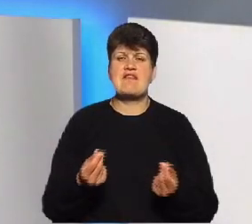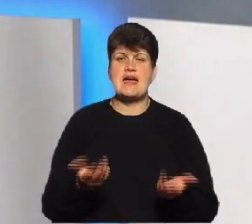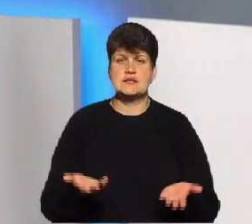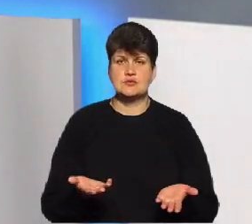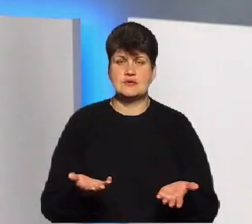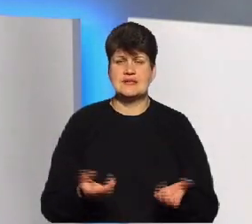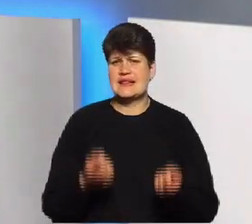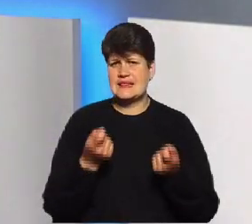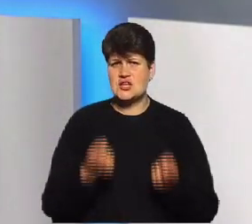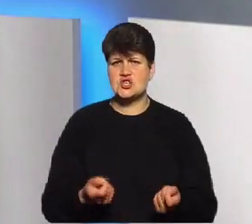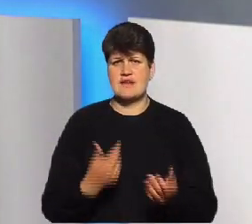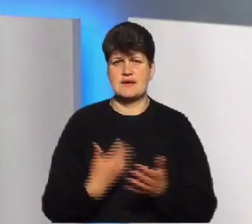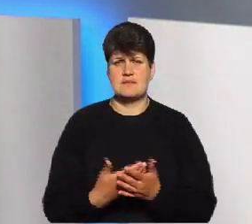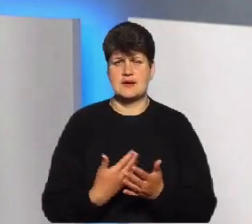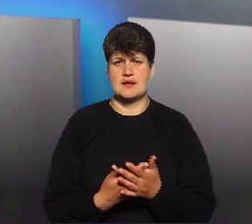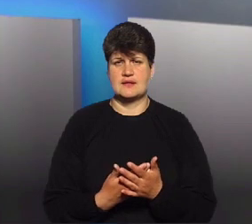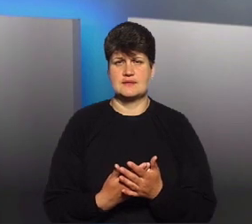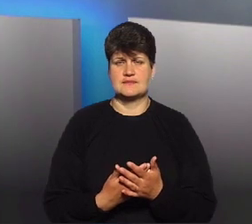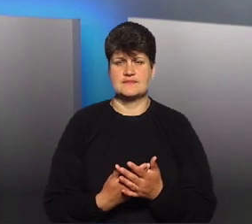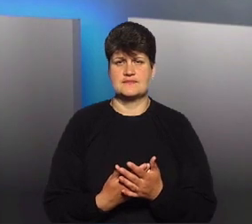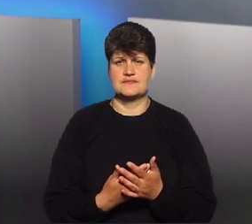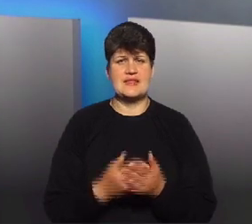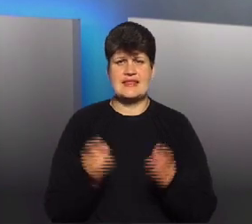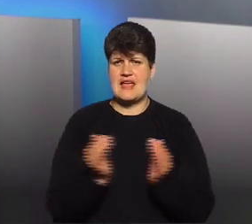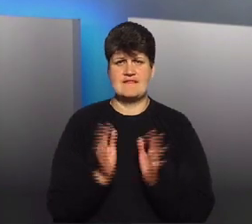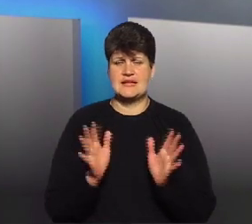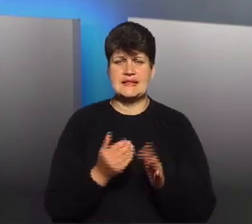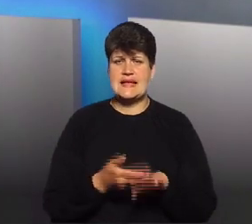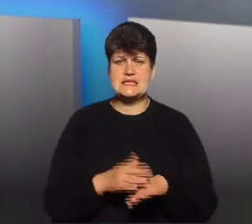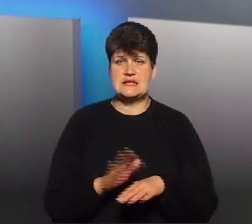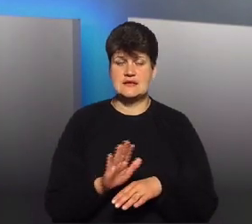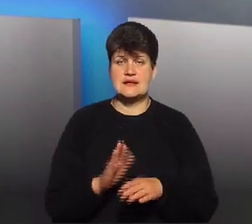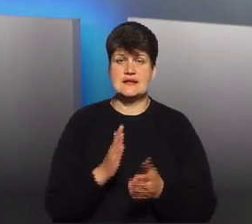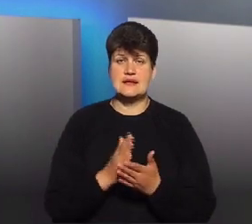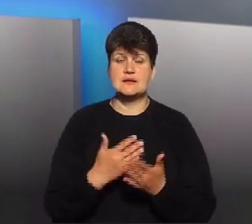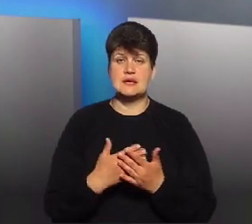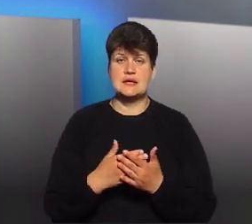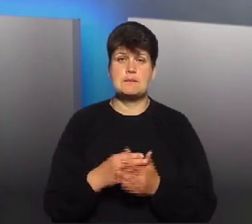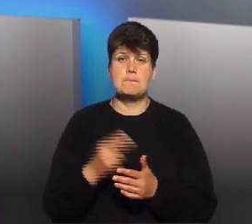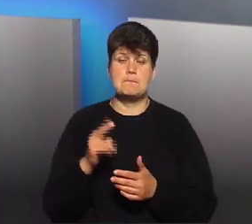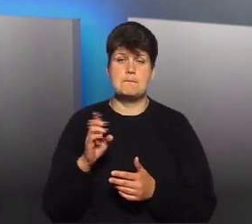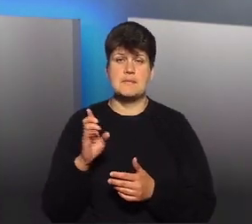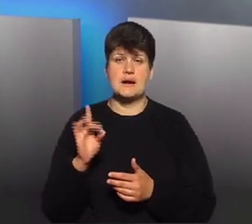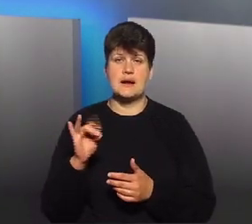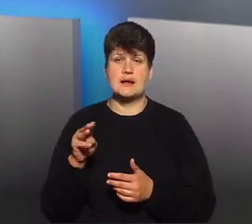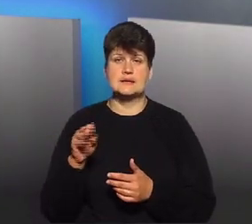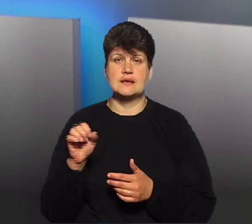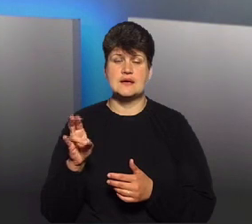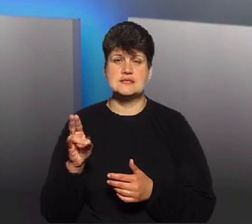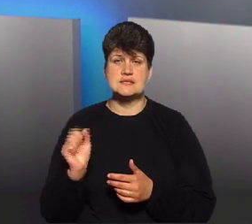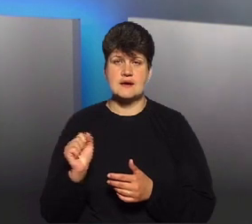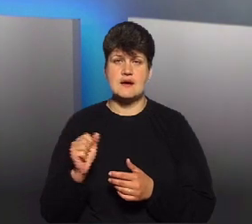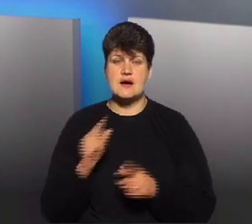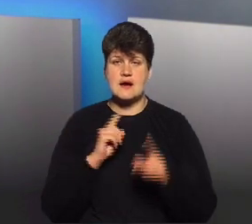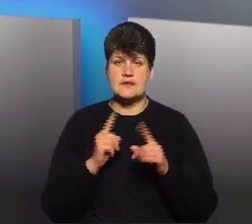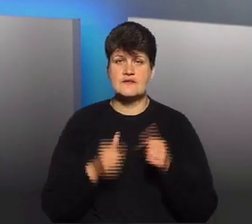От не те, щоб дешевий, ну невеликий, не складний. Є, наприклад, Британська Рада, в них є конкурс проєктів,